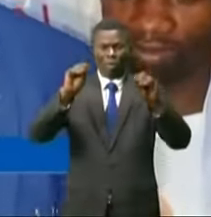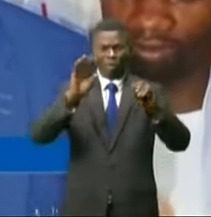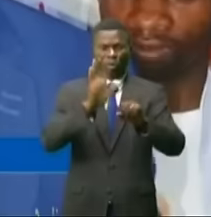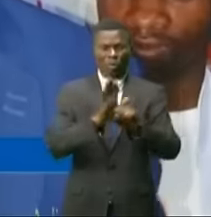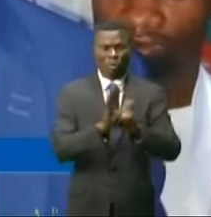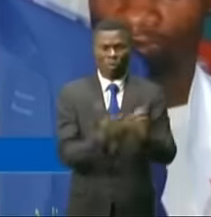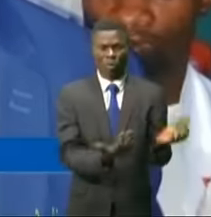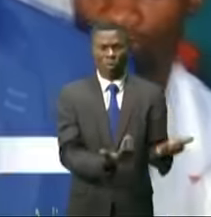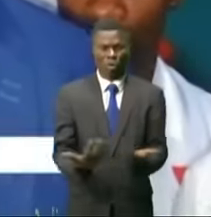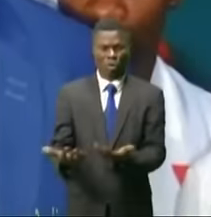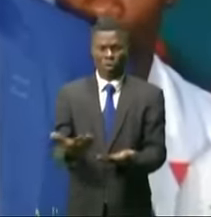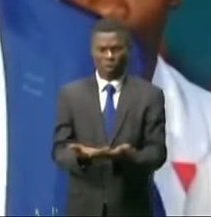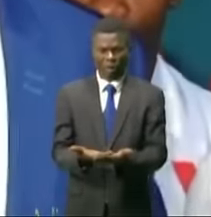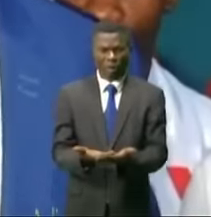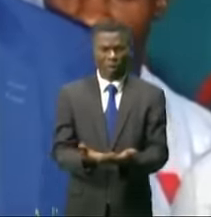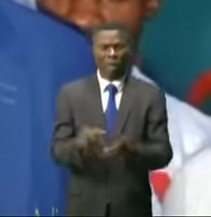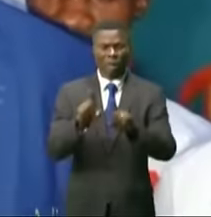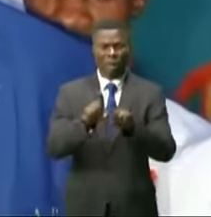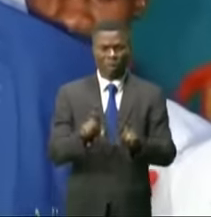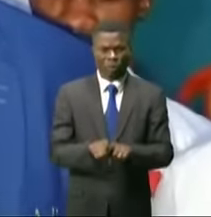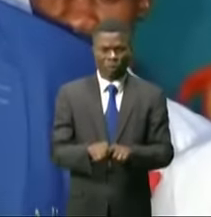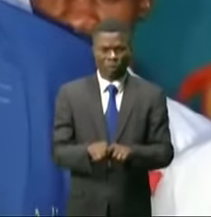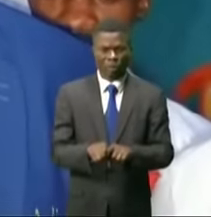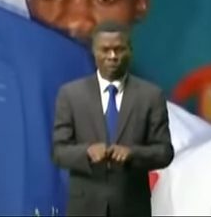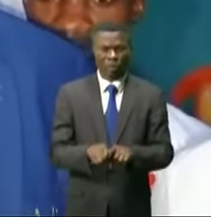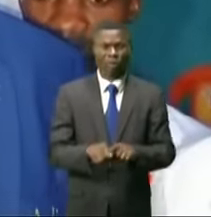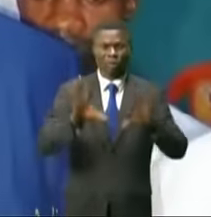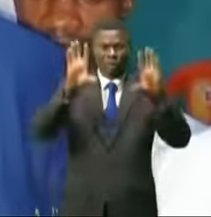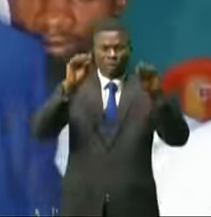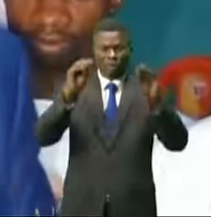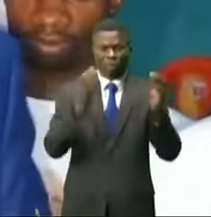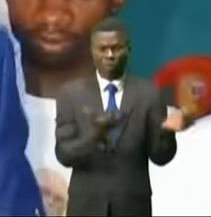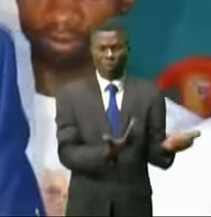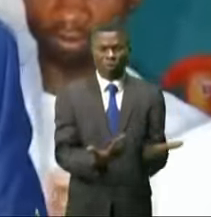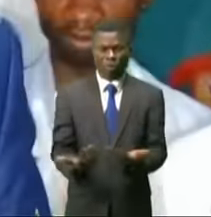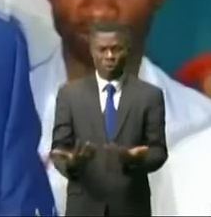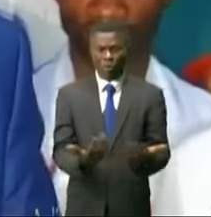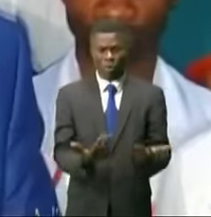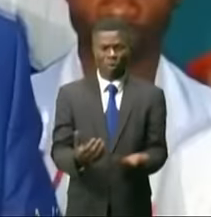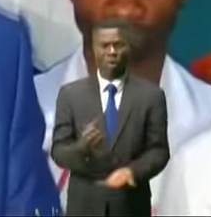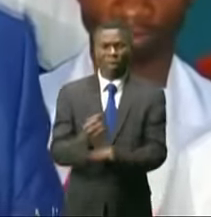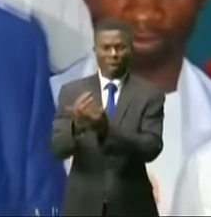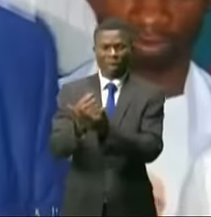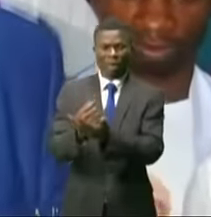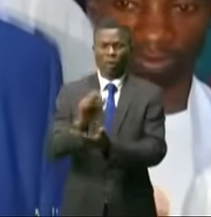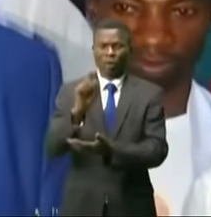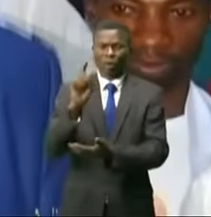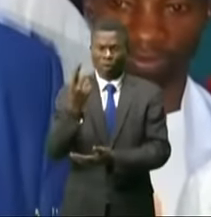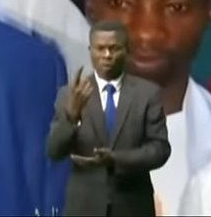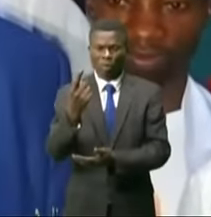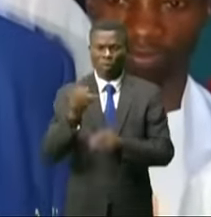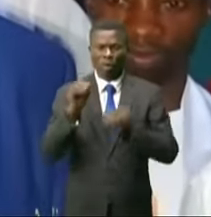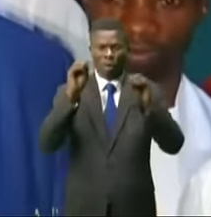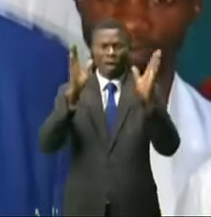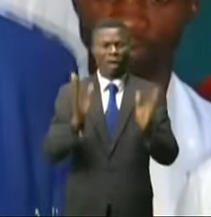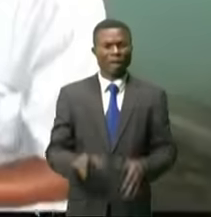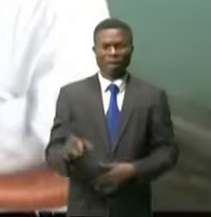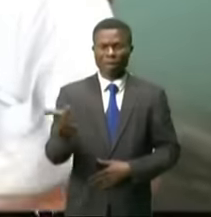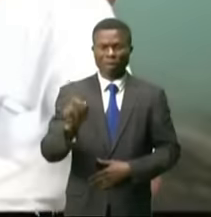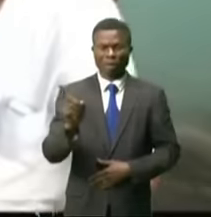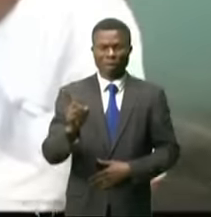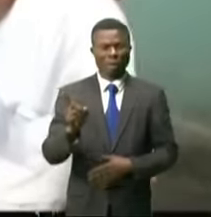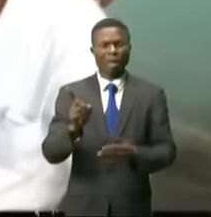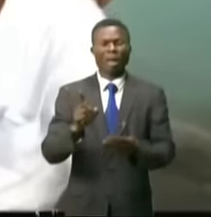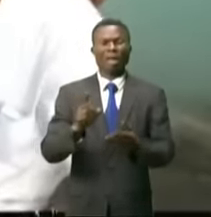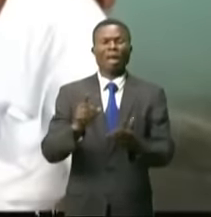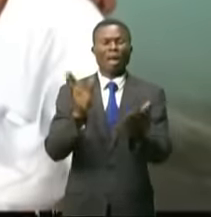d'informatique et cette bibliothèque qui ne servira pas forcément à